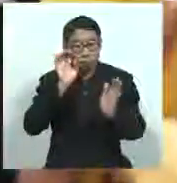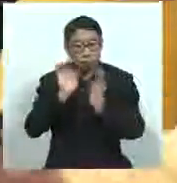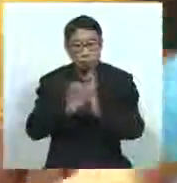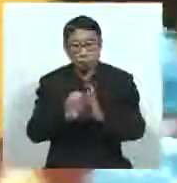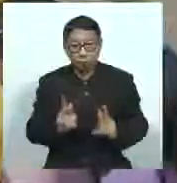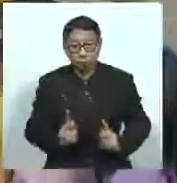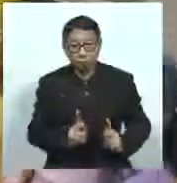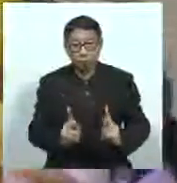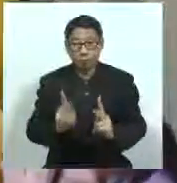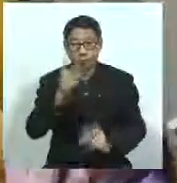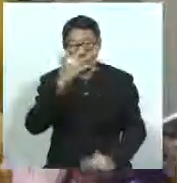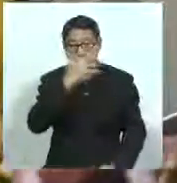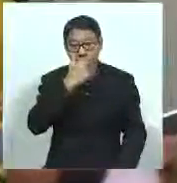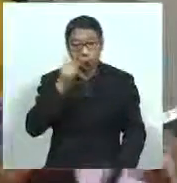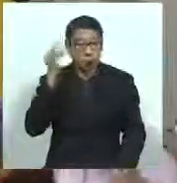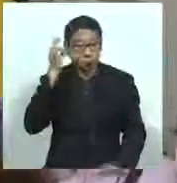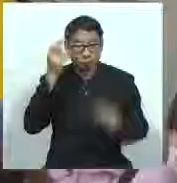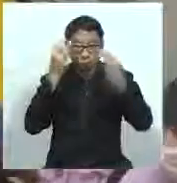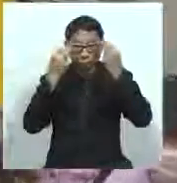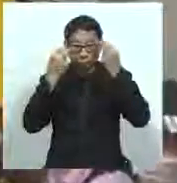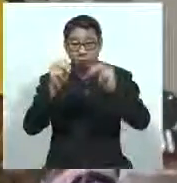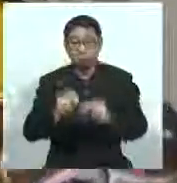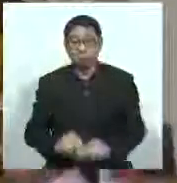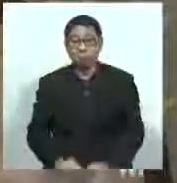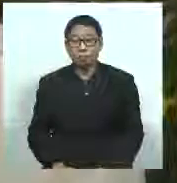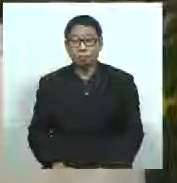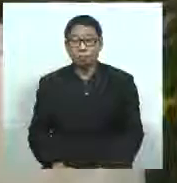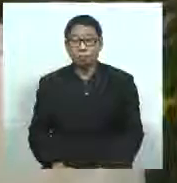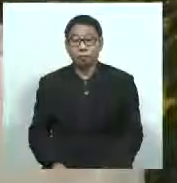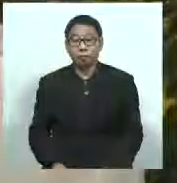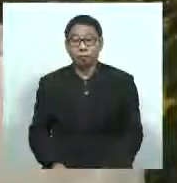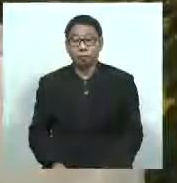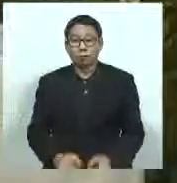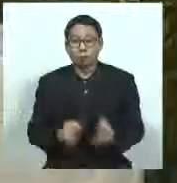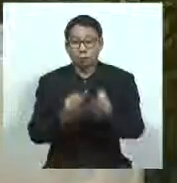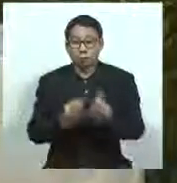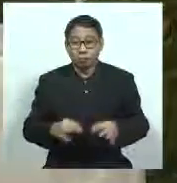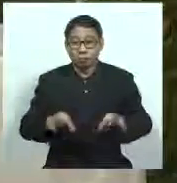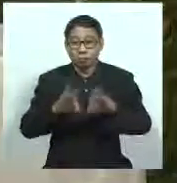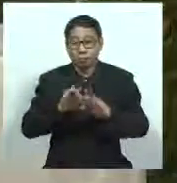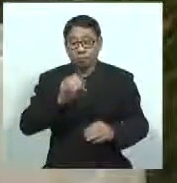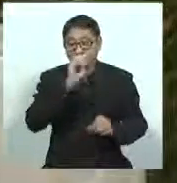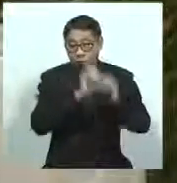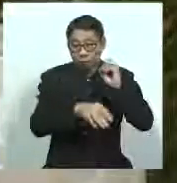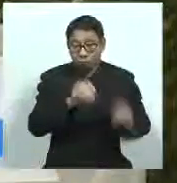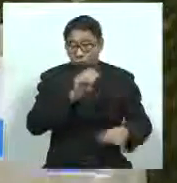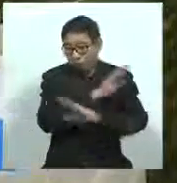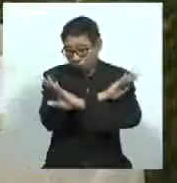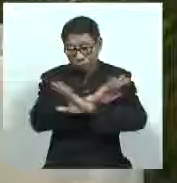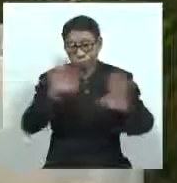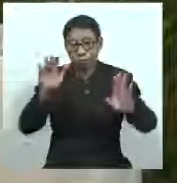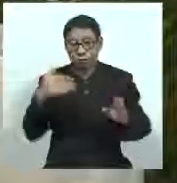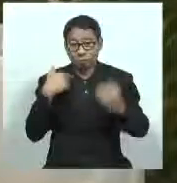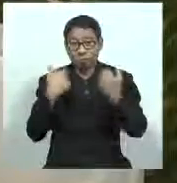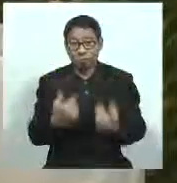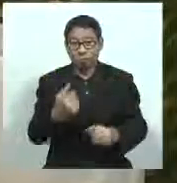องให้สวยงามไปฟังเสียงท่านนายกค่ะ ว่าทั้งพันคนของเราต้องไปทิ้งขยะนะแล้วก็บอกกันน้ำเสีย